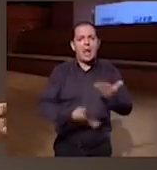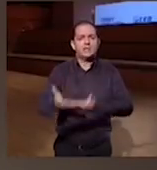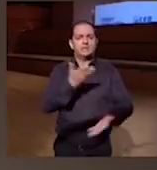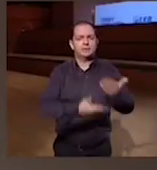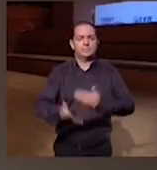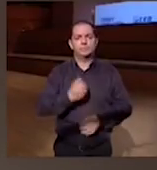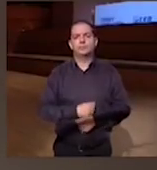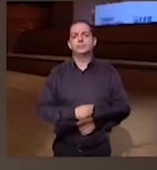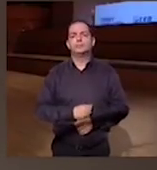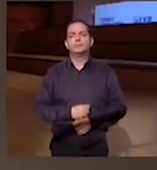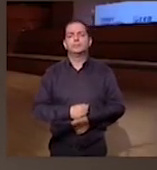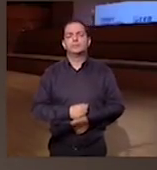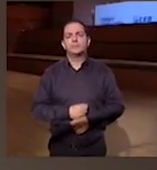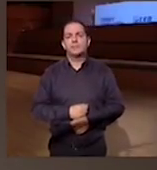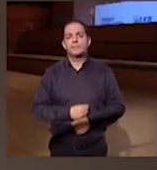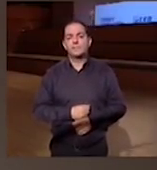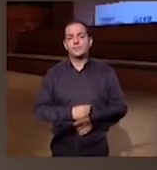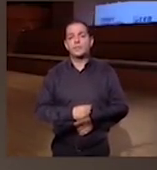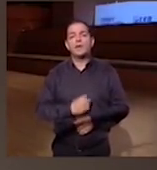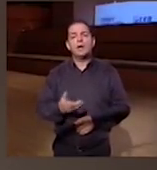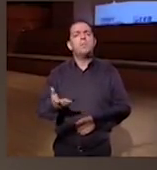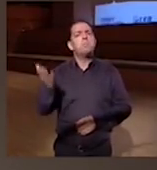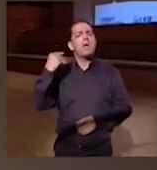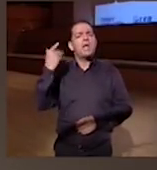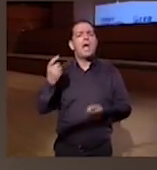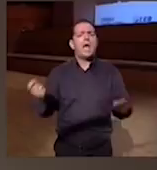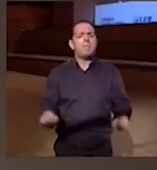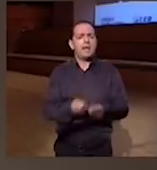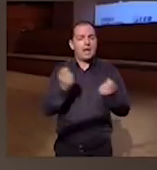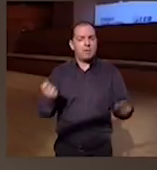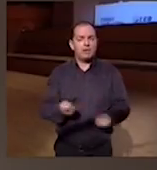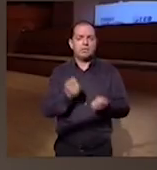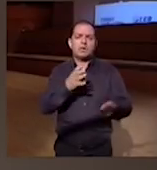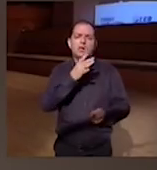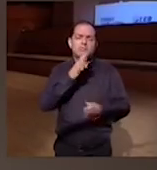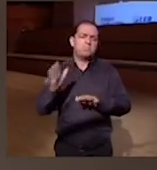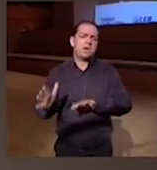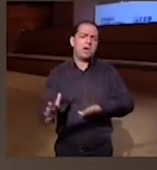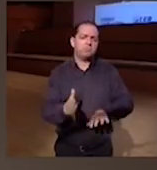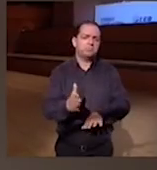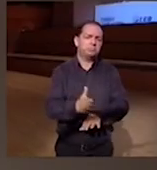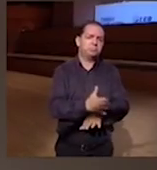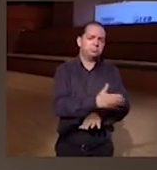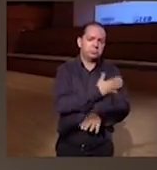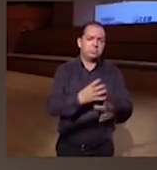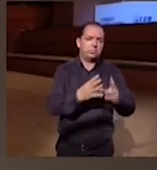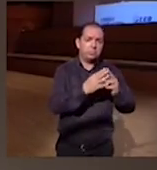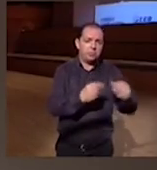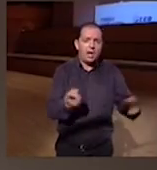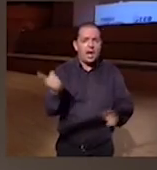εποχή μετάβασης, παραδοσιακά επαγγέλματα καθίστανται παροχημένα και παραχωρούν τη θέση τους σε